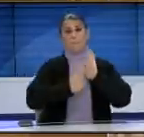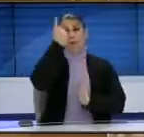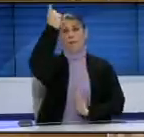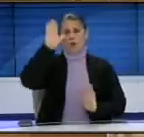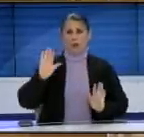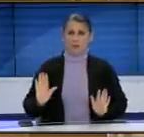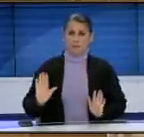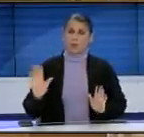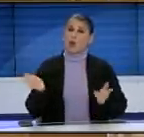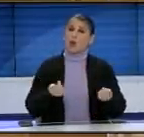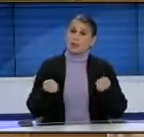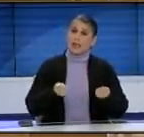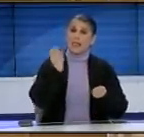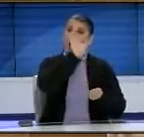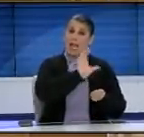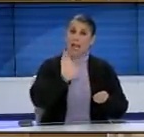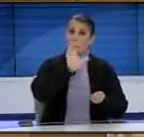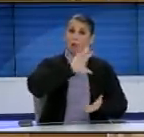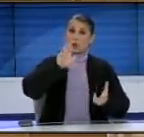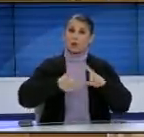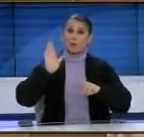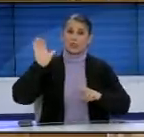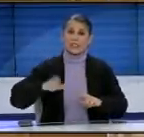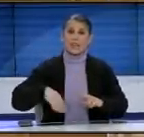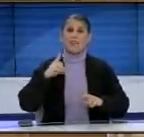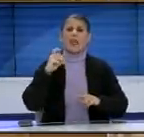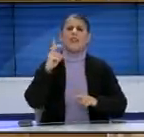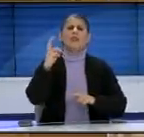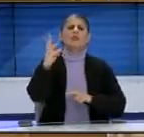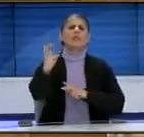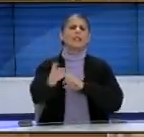Όσα έχουν γίνει στην Ευρώπη και στον κόσμο τις τελευταίες δεκαετίες